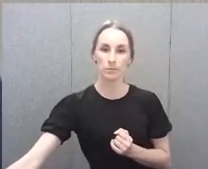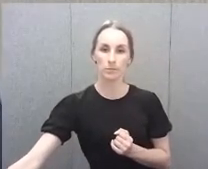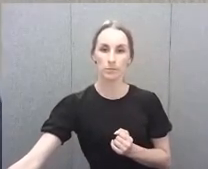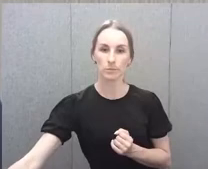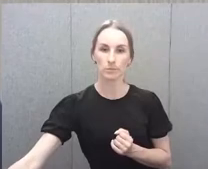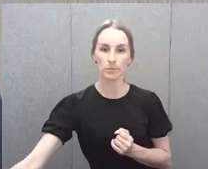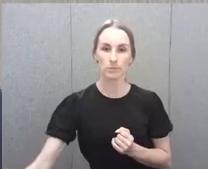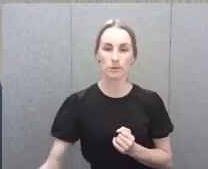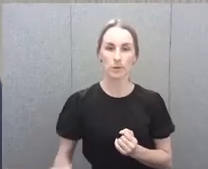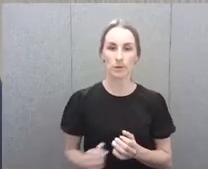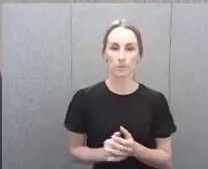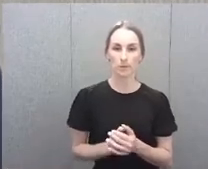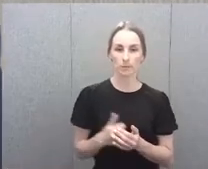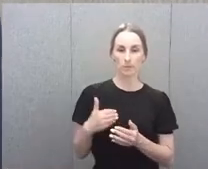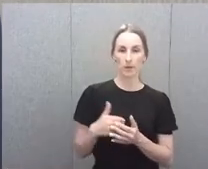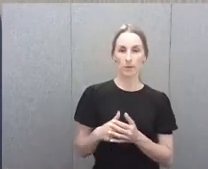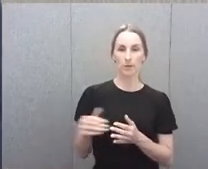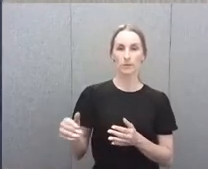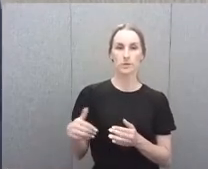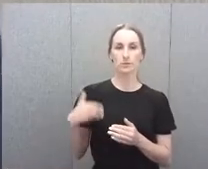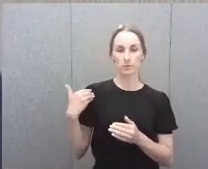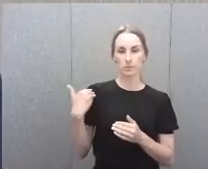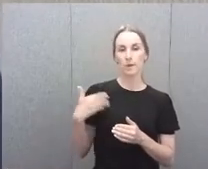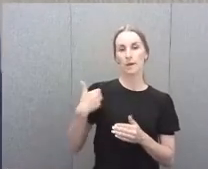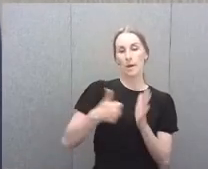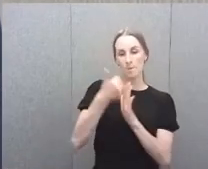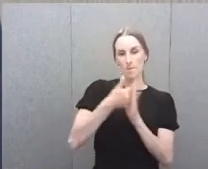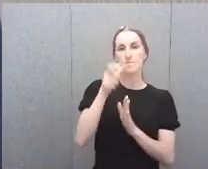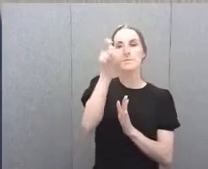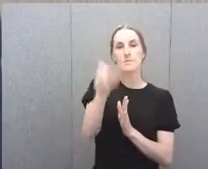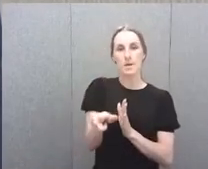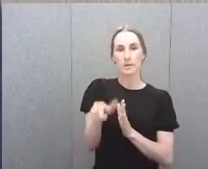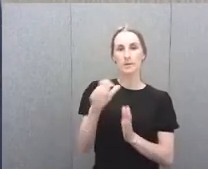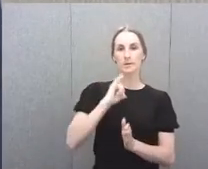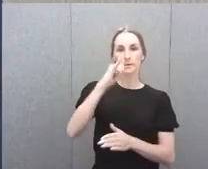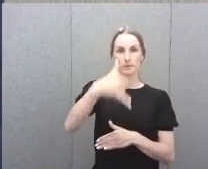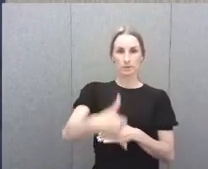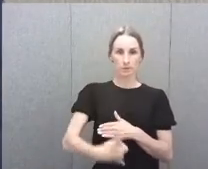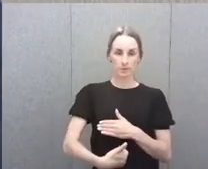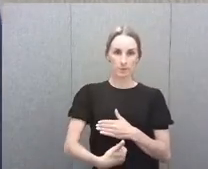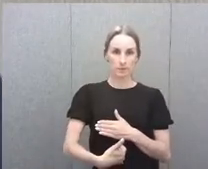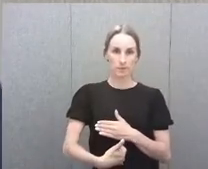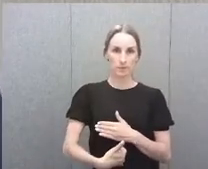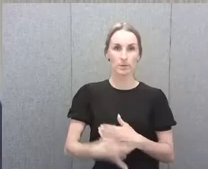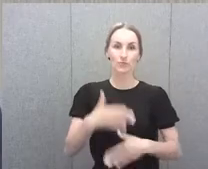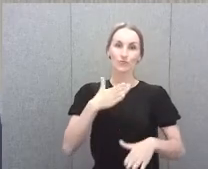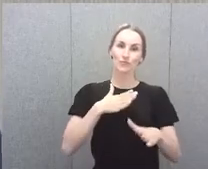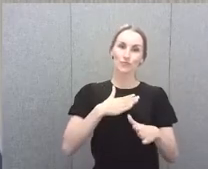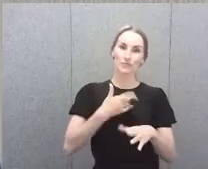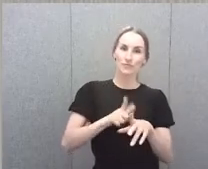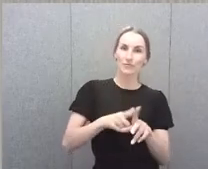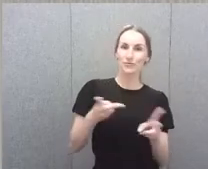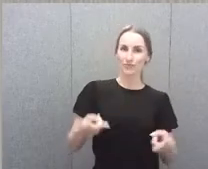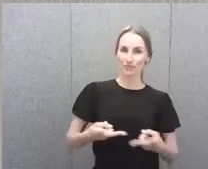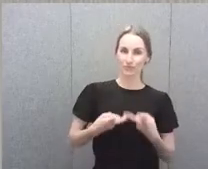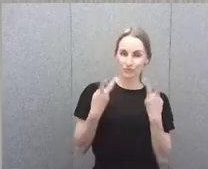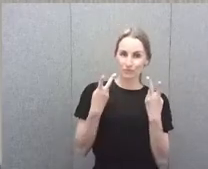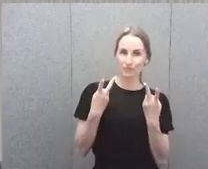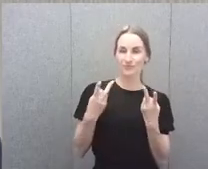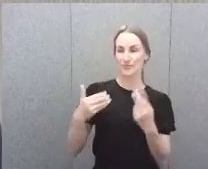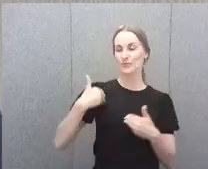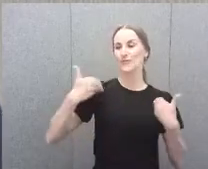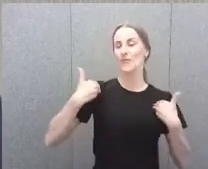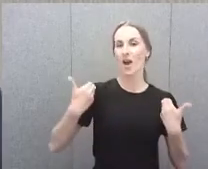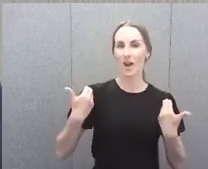Уважаемый спикер, уважаемый министр, уважаемые участники, доброе утро. Я очень рад приветствовать вас на этой конференции и очень рад лично видеть